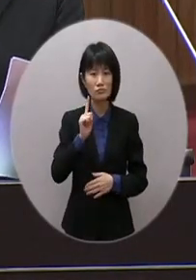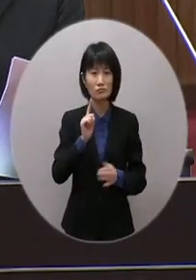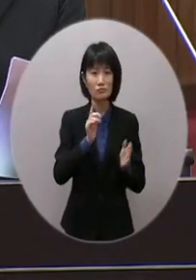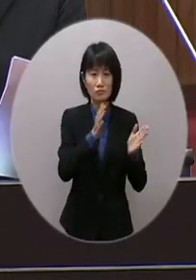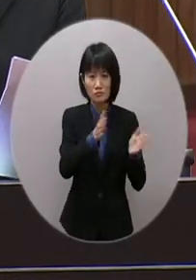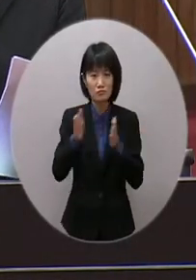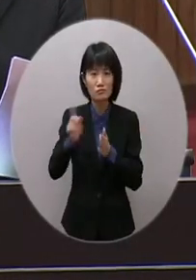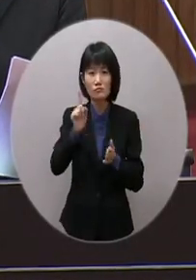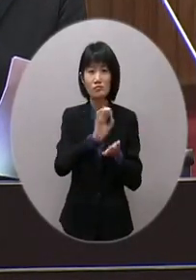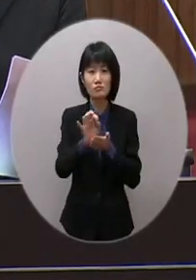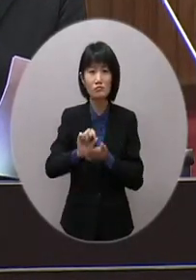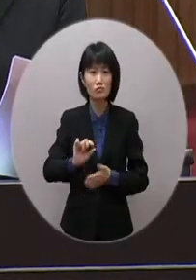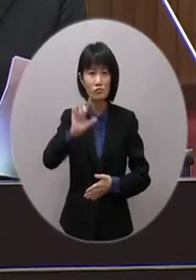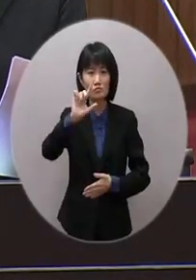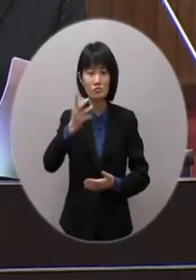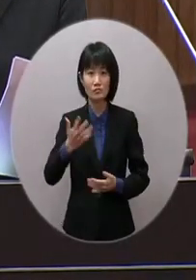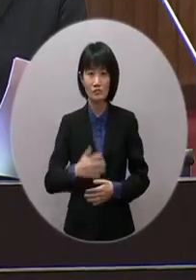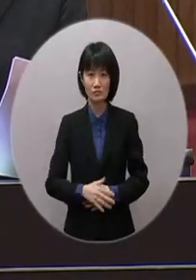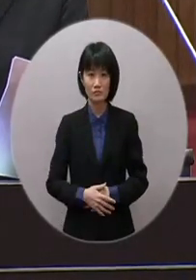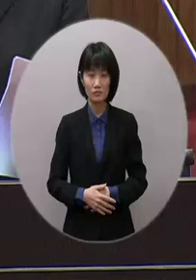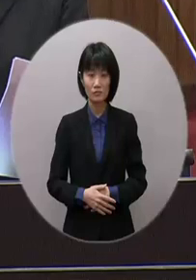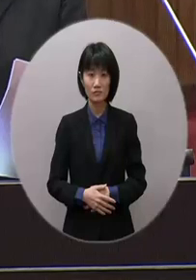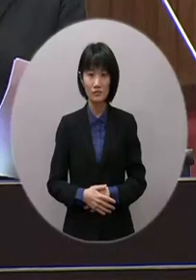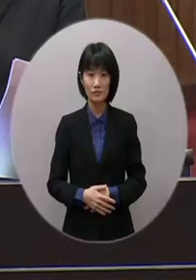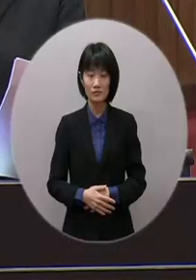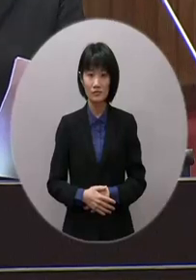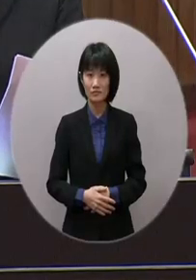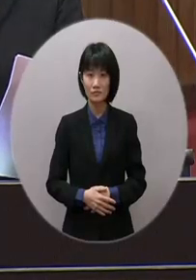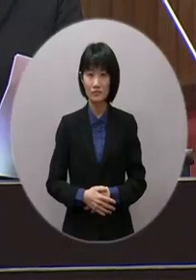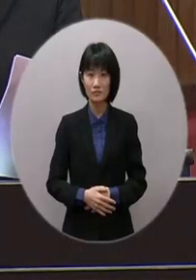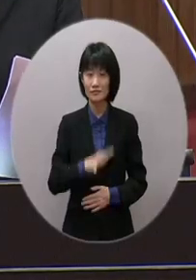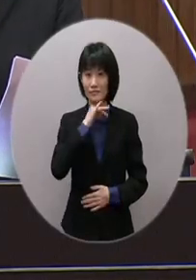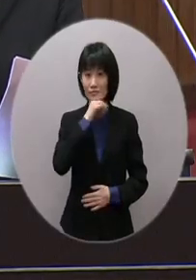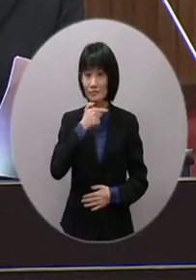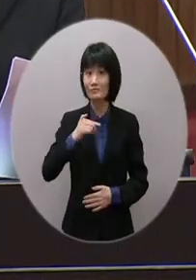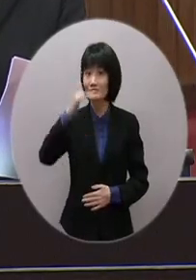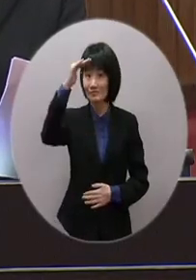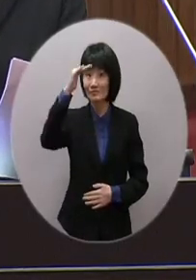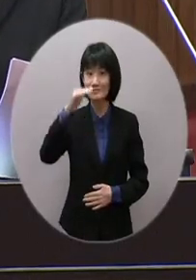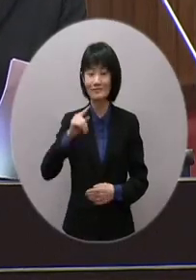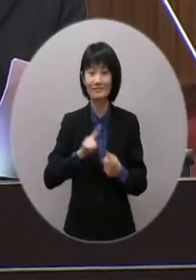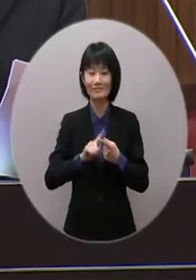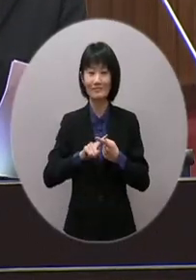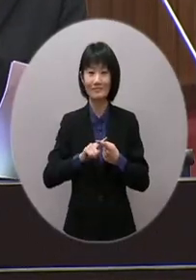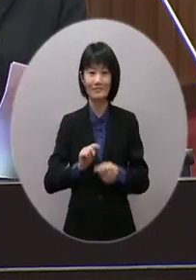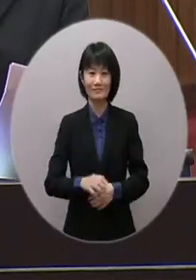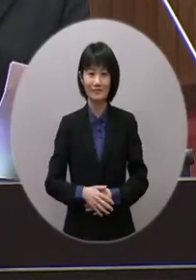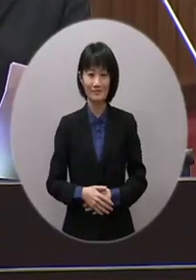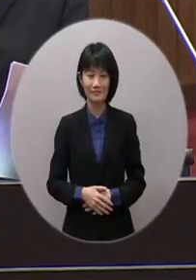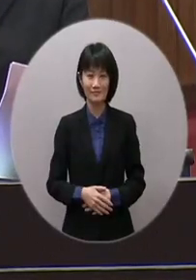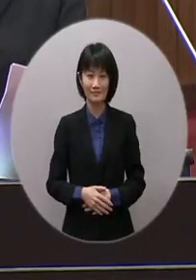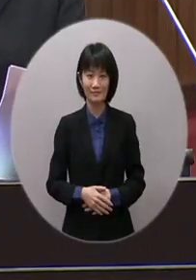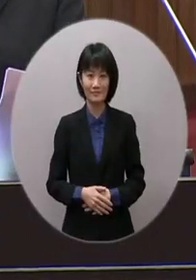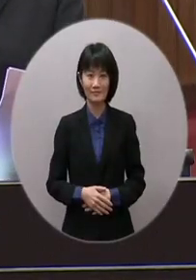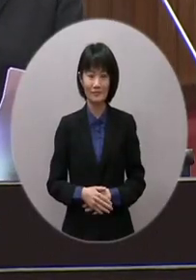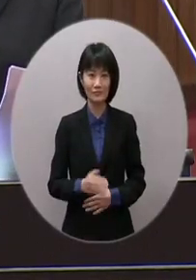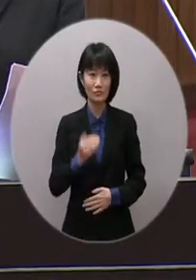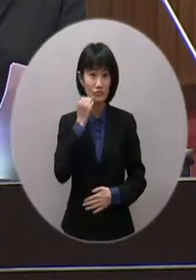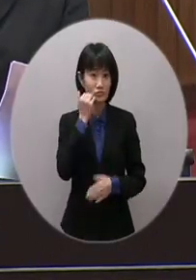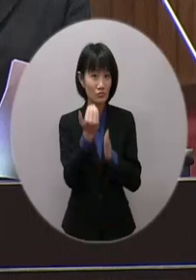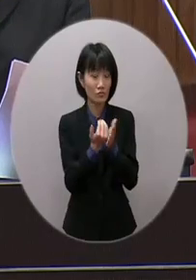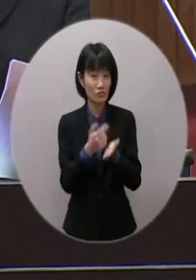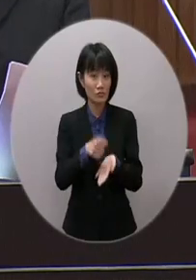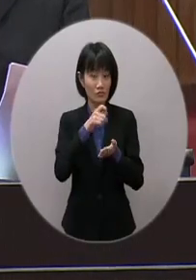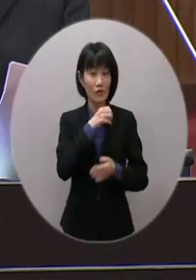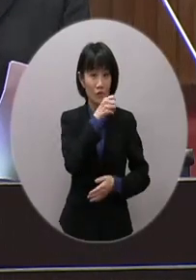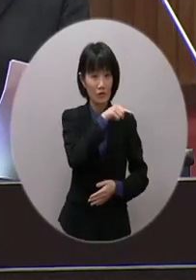高的？ 五岁吧。 五岁是最高的 嘛？对，96%。 对，那如果是用刚刚我